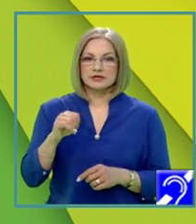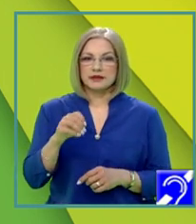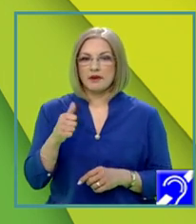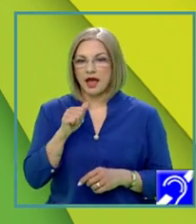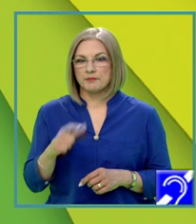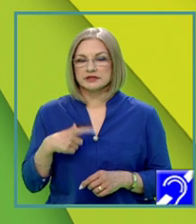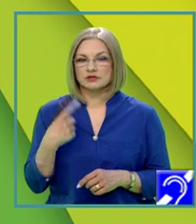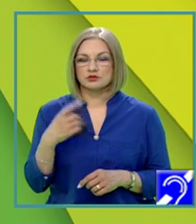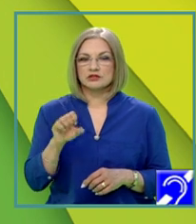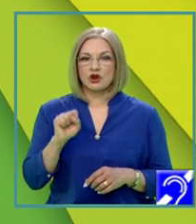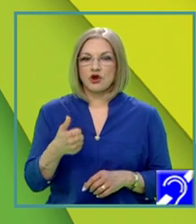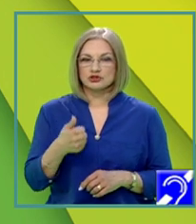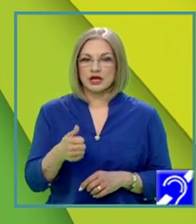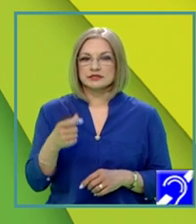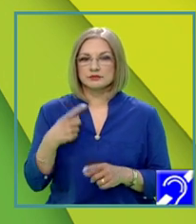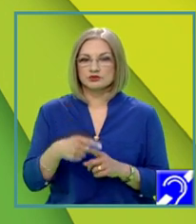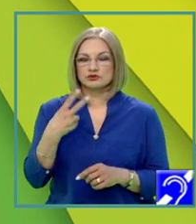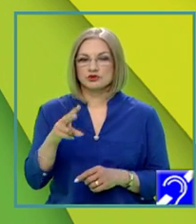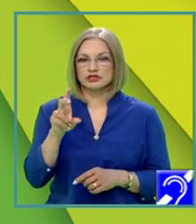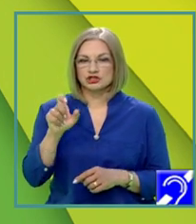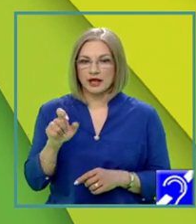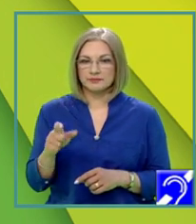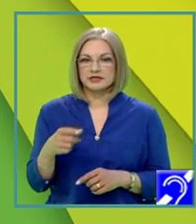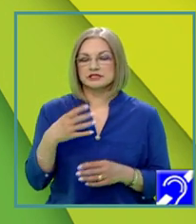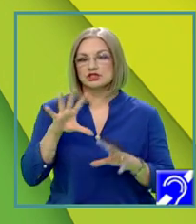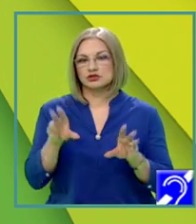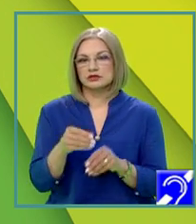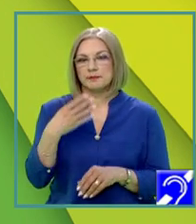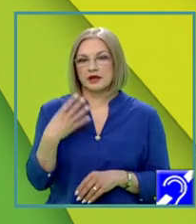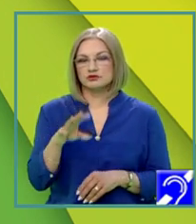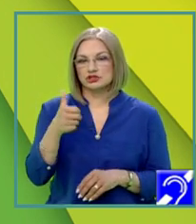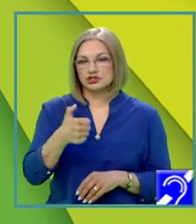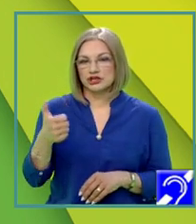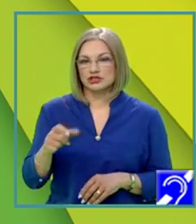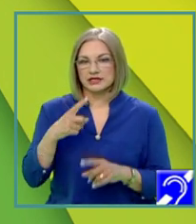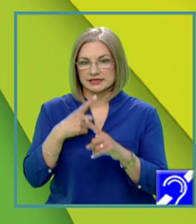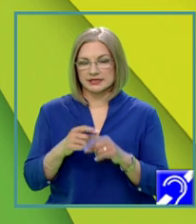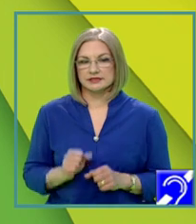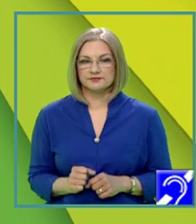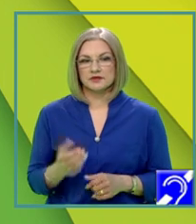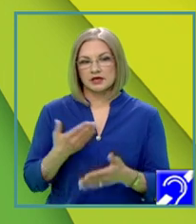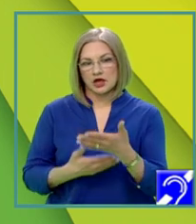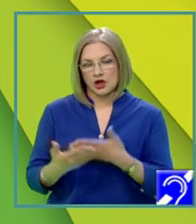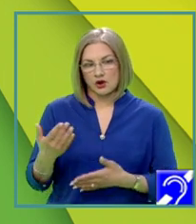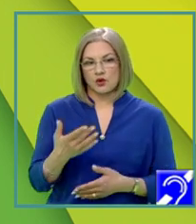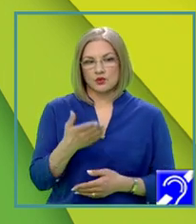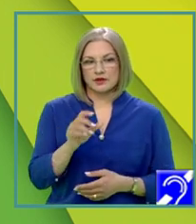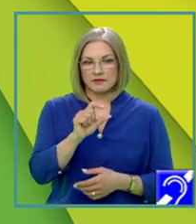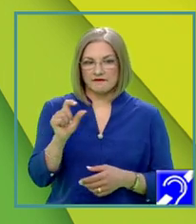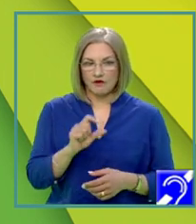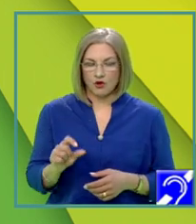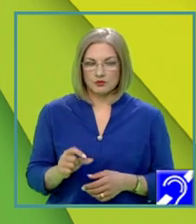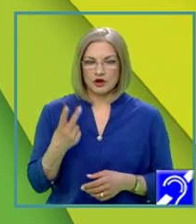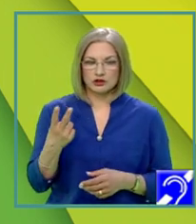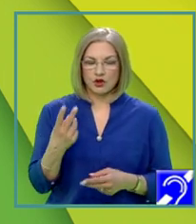196 x plus 270 466 x nu ne rămâne decât să înlocuim forum a concentrației procentuale aceste două